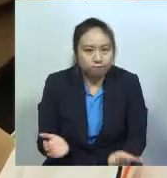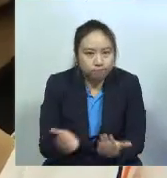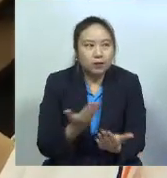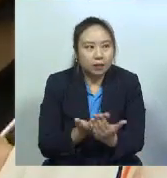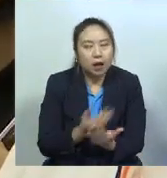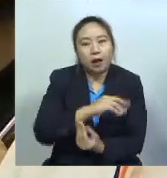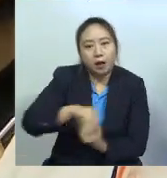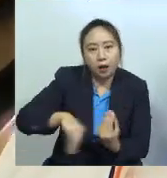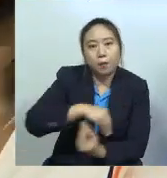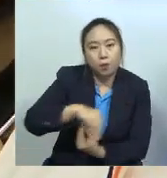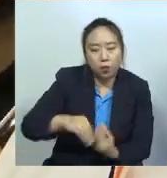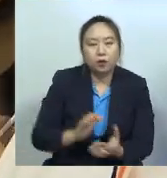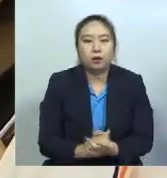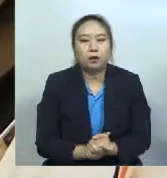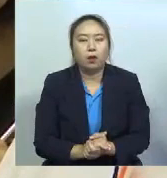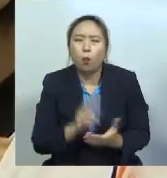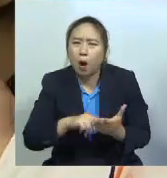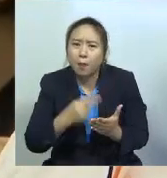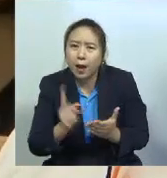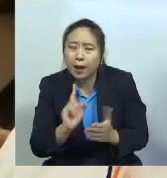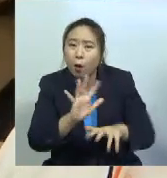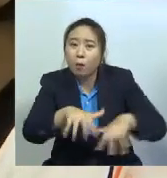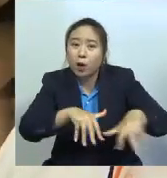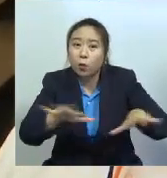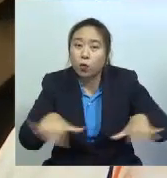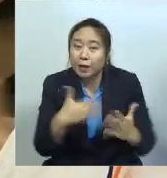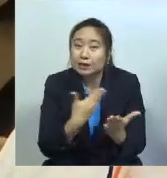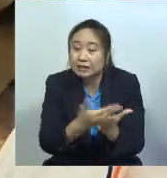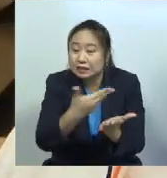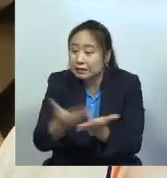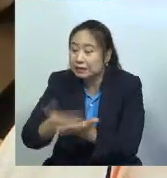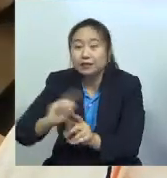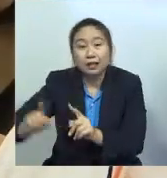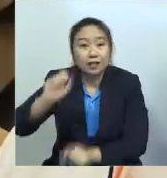นเวียนของเศรษฐกิจ การจับจ่ายใช้สอยหมายว่าการซื้อของของคนทั่วไปใช่ไหมคร ับถูกต้องดิ